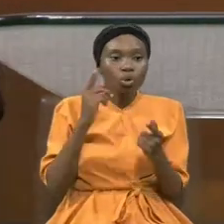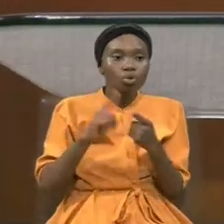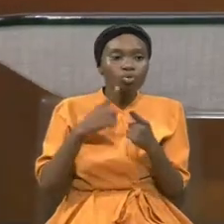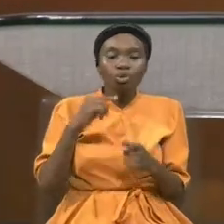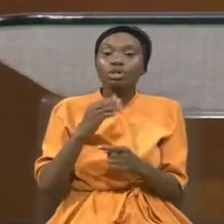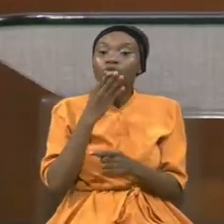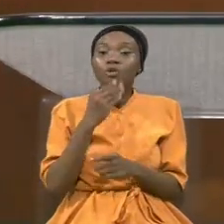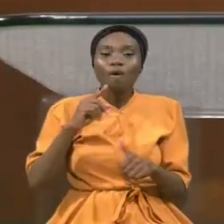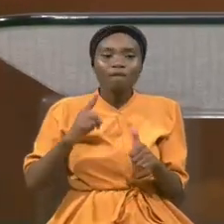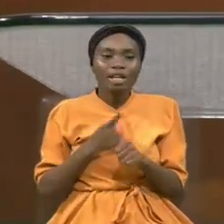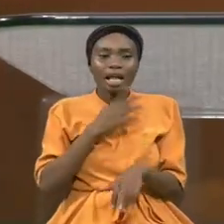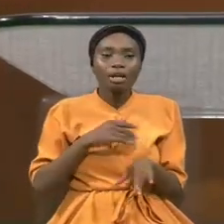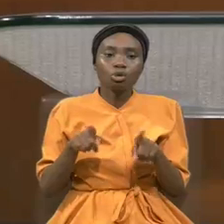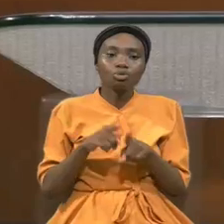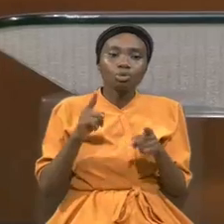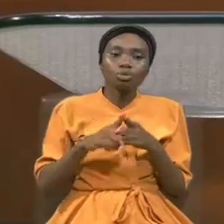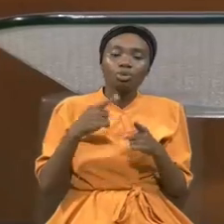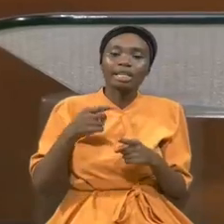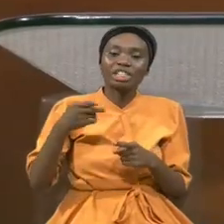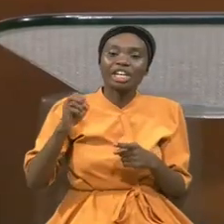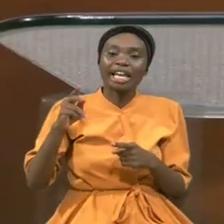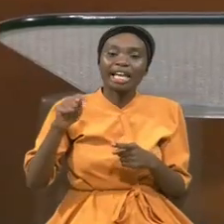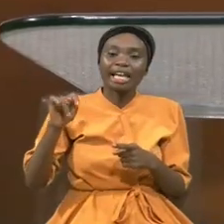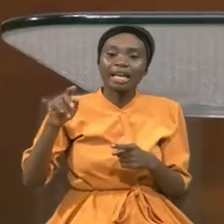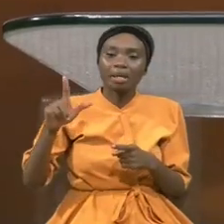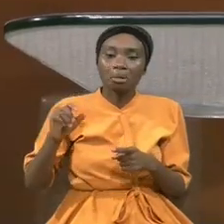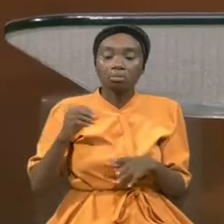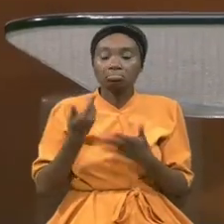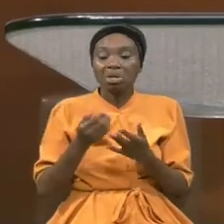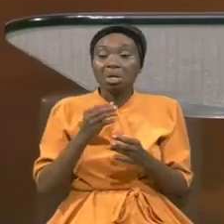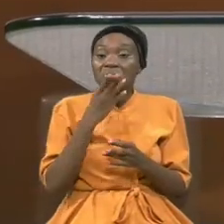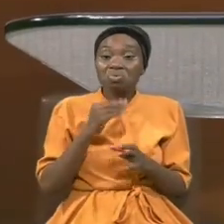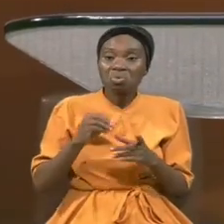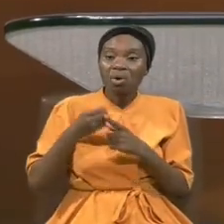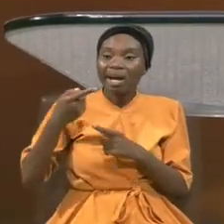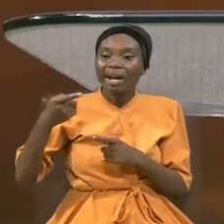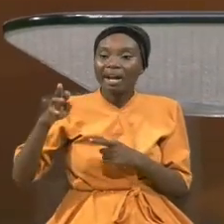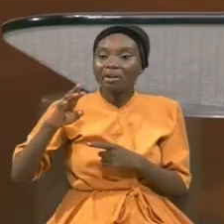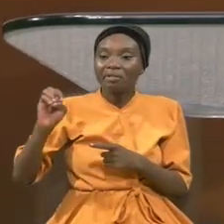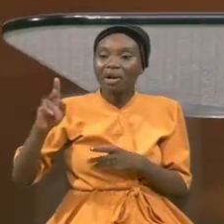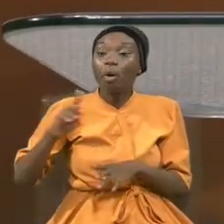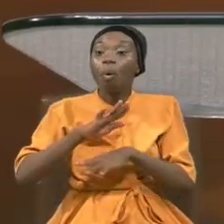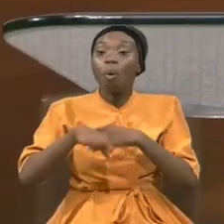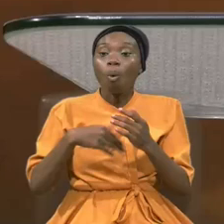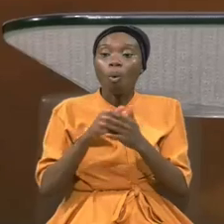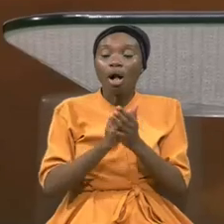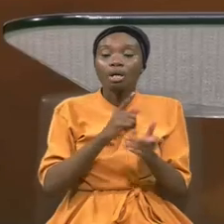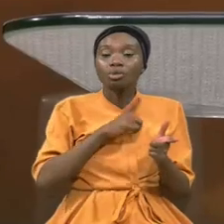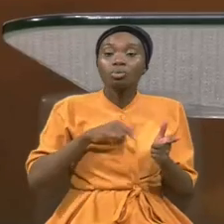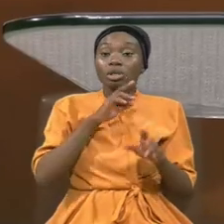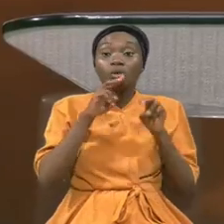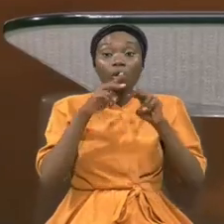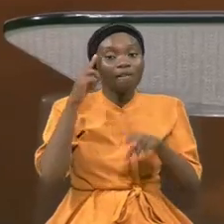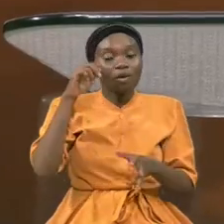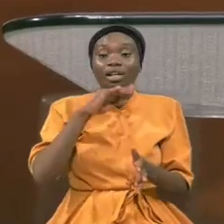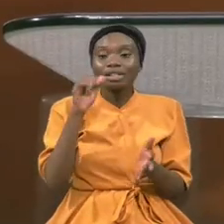pour le juif, premièrement, puis pour le grec. Qu'il soit juif ou grec, la même chose. Tout ce que le Seigneur